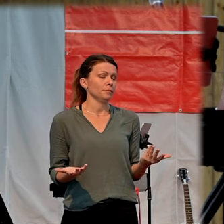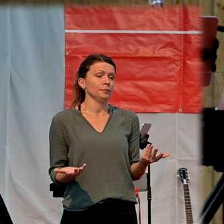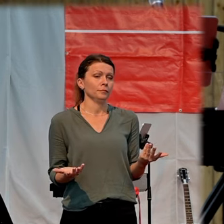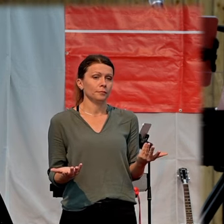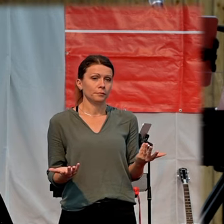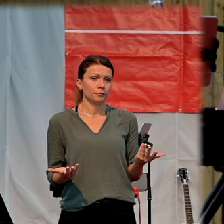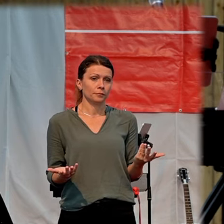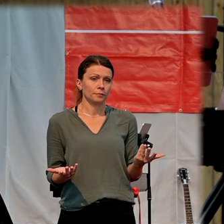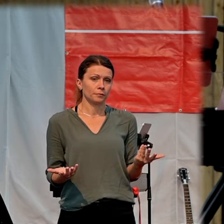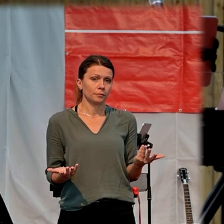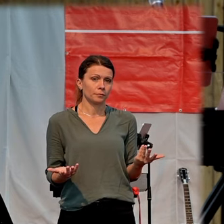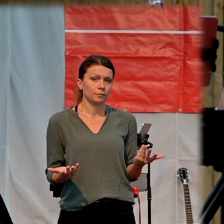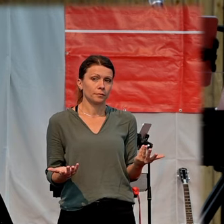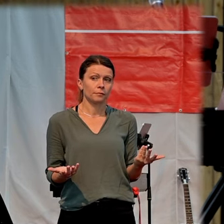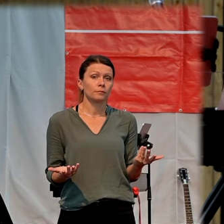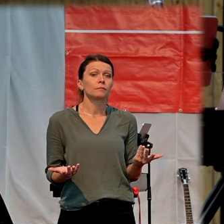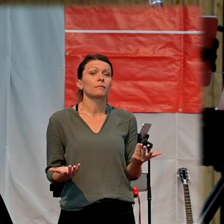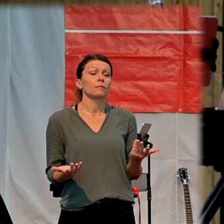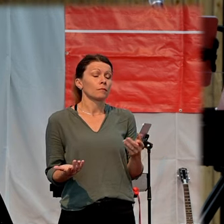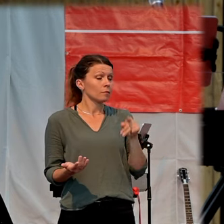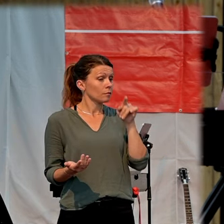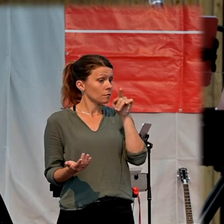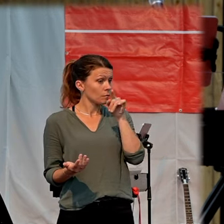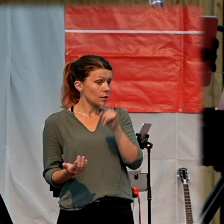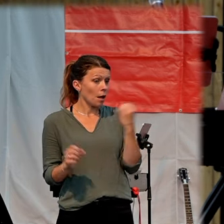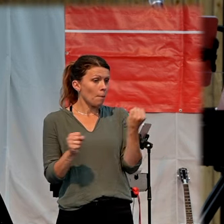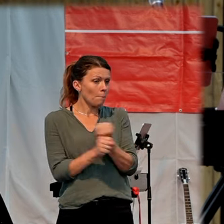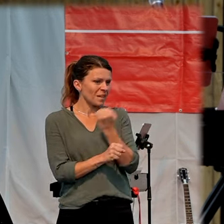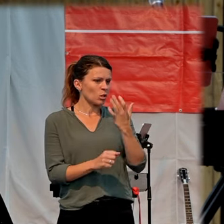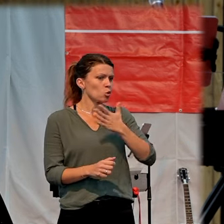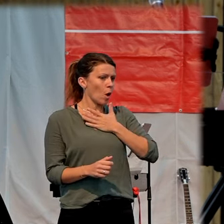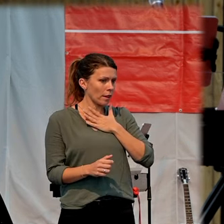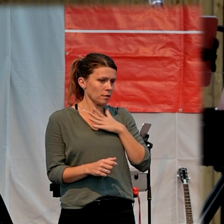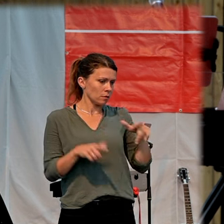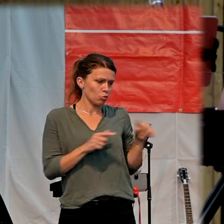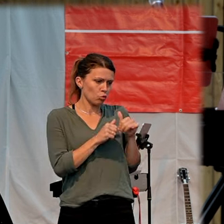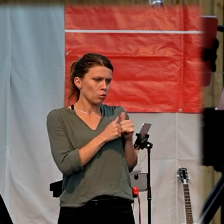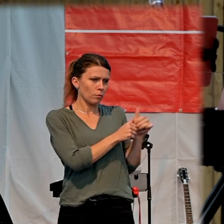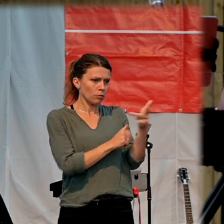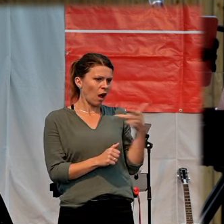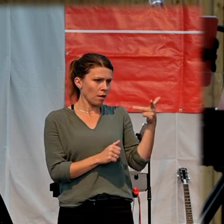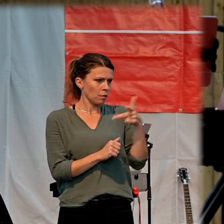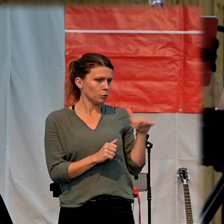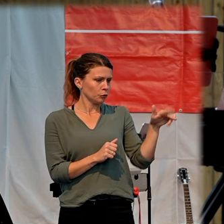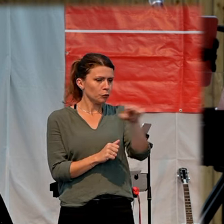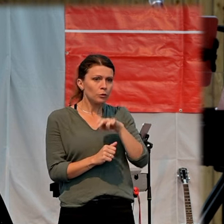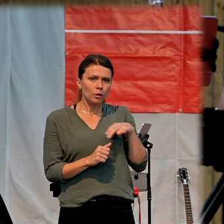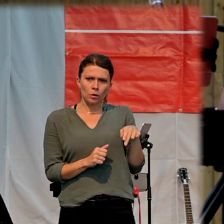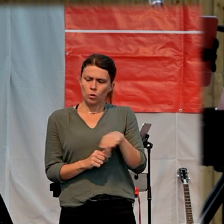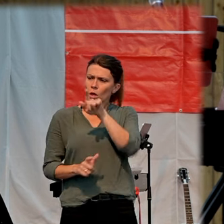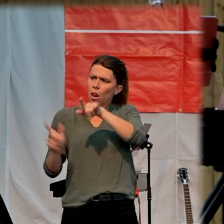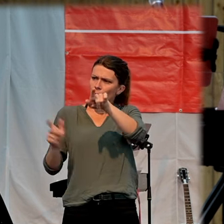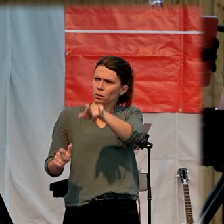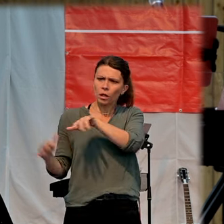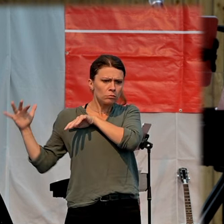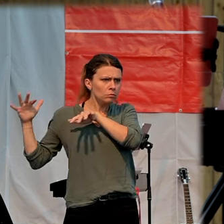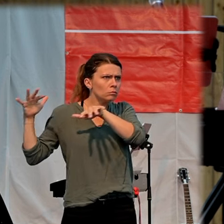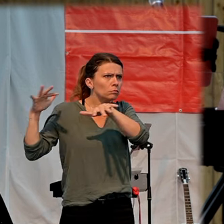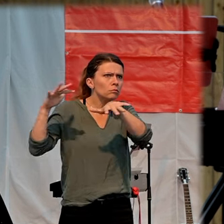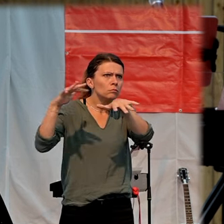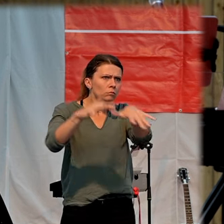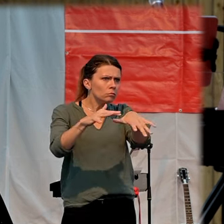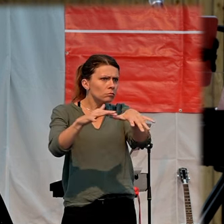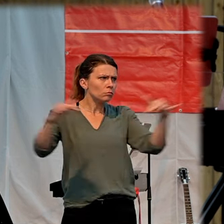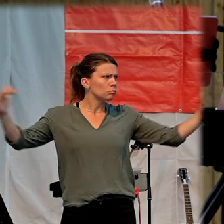hatte. Während er aber den Petrus und Johannes festhielt, lief die ganze Volk voller Erstaunen zu ihm zusammen in